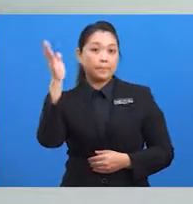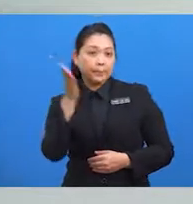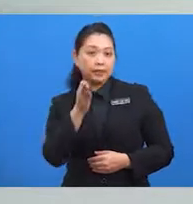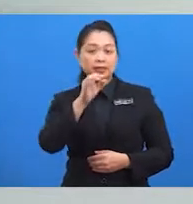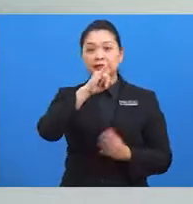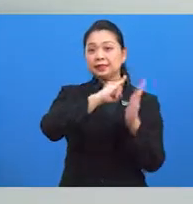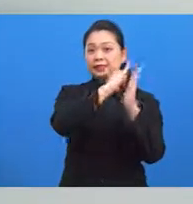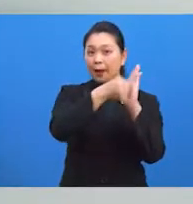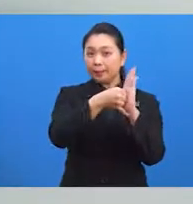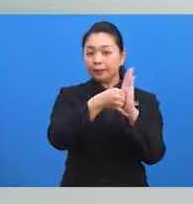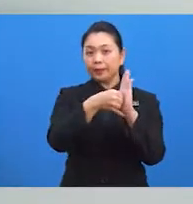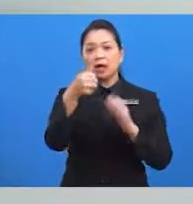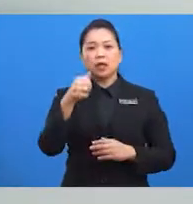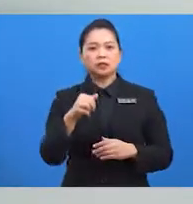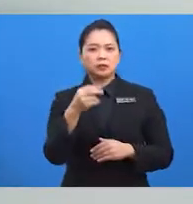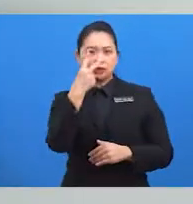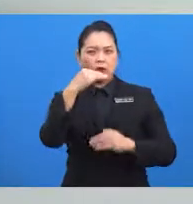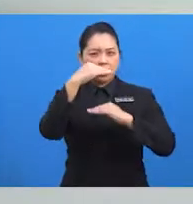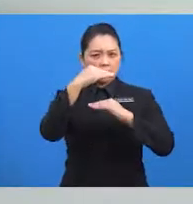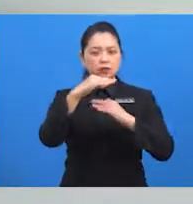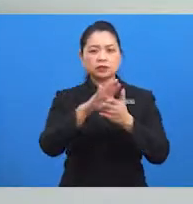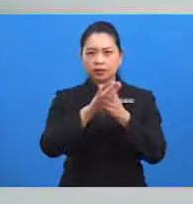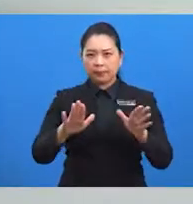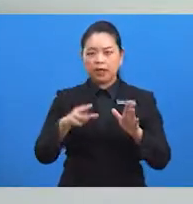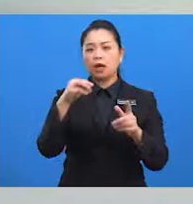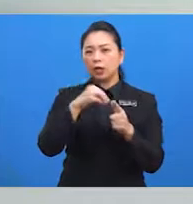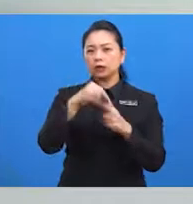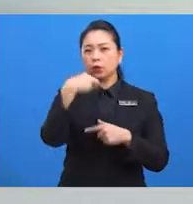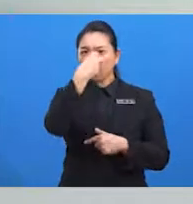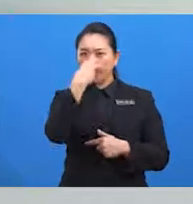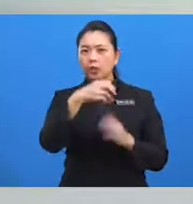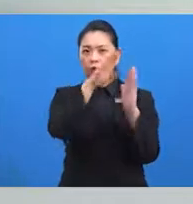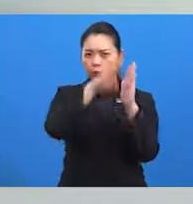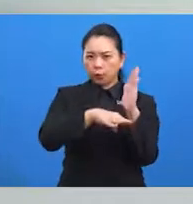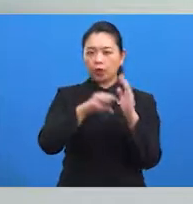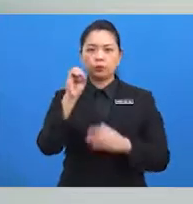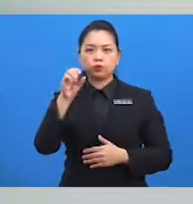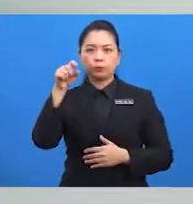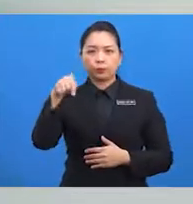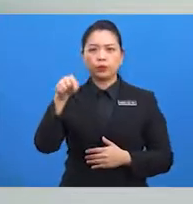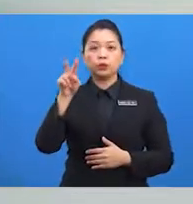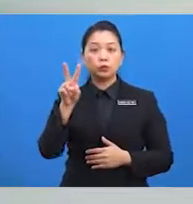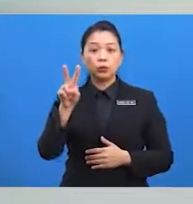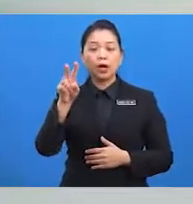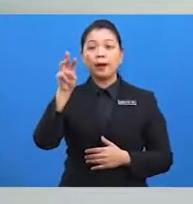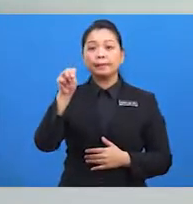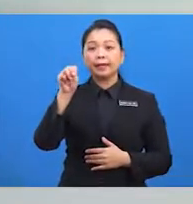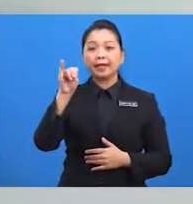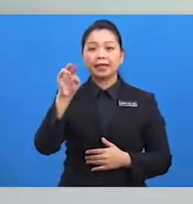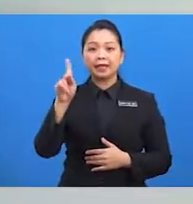arusnya selamat atau nomor ialah kurang daripada Hai Khusnul pelan2 Microsoft Word